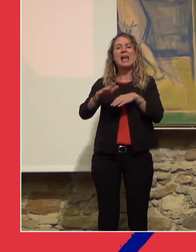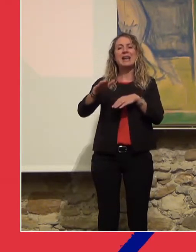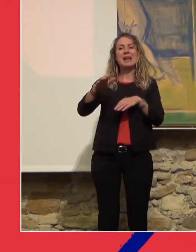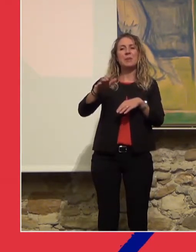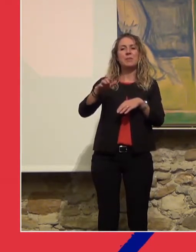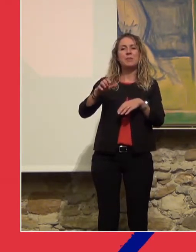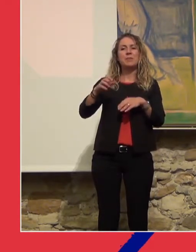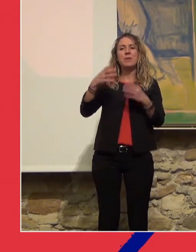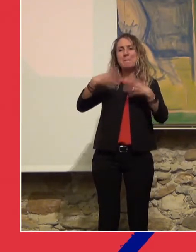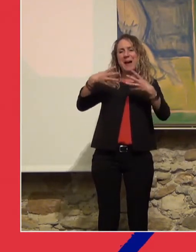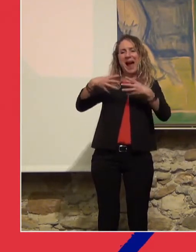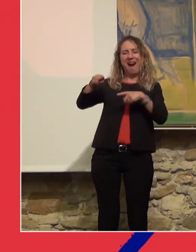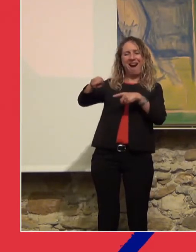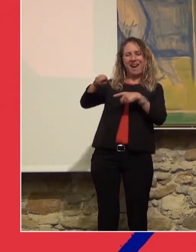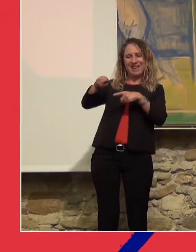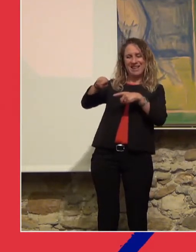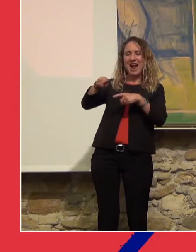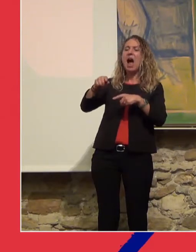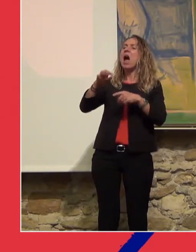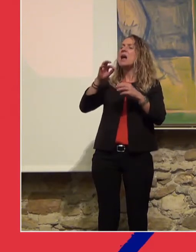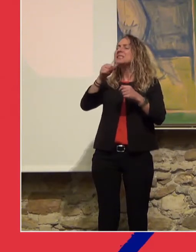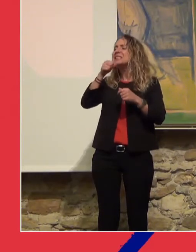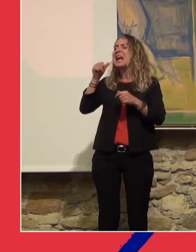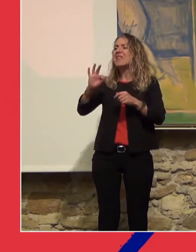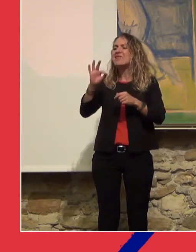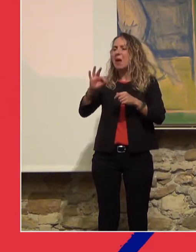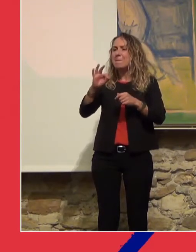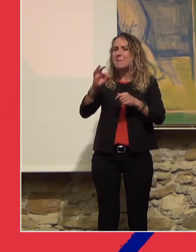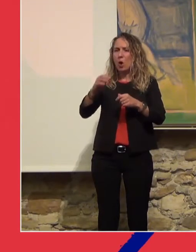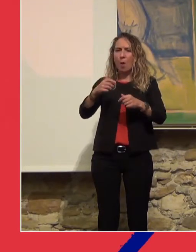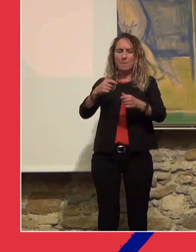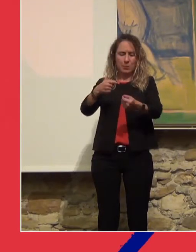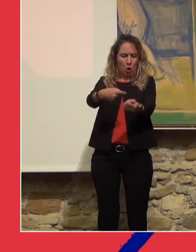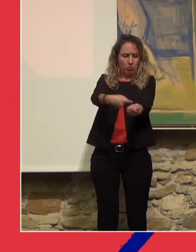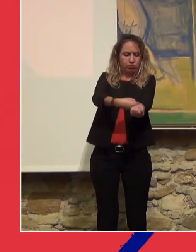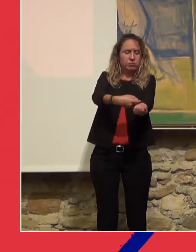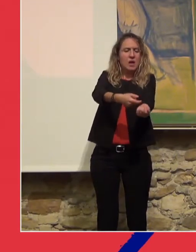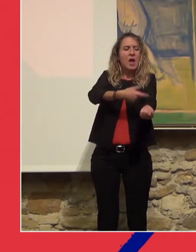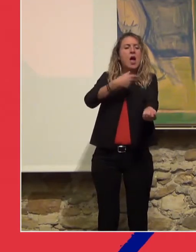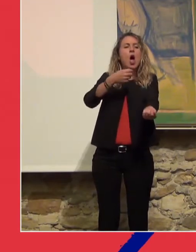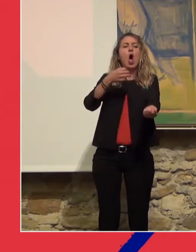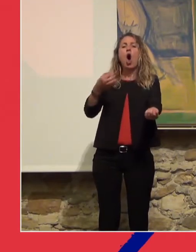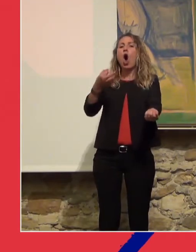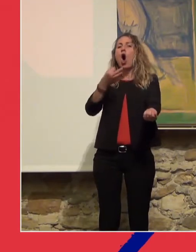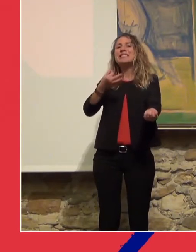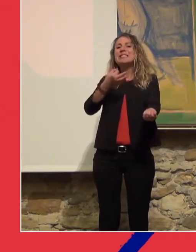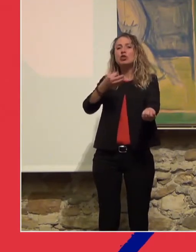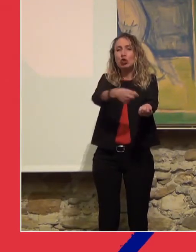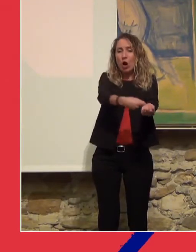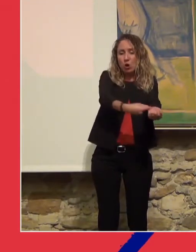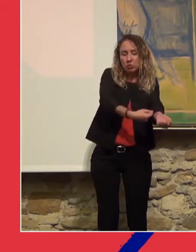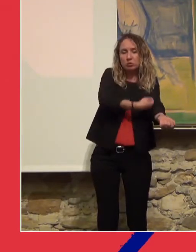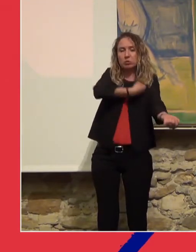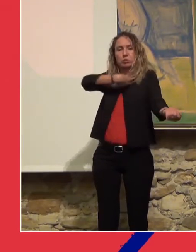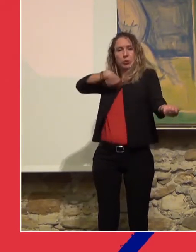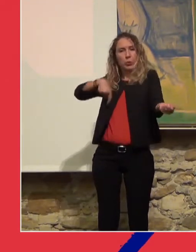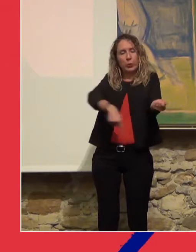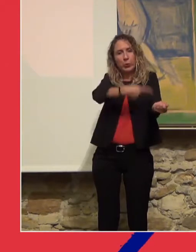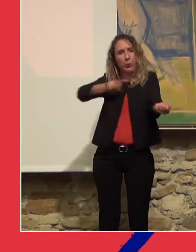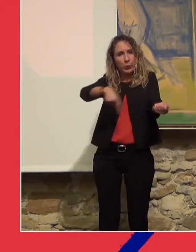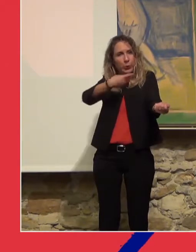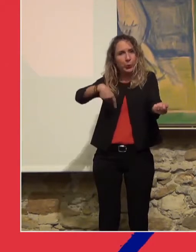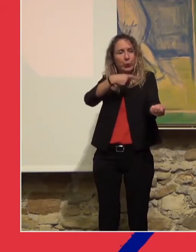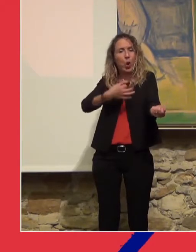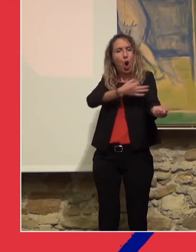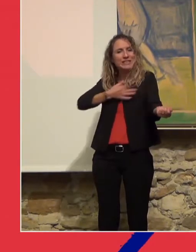polmoni, immettendo ossigeno direttamente nel sangue in attesa che i polmoni messi a riposo ritornino